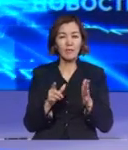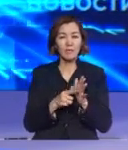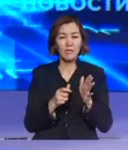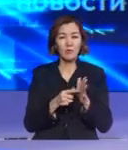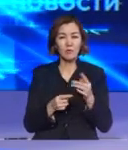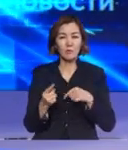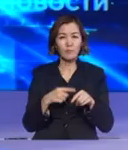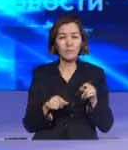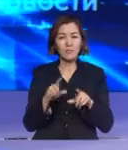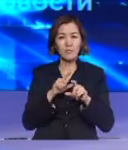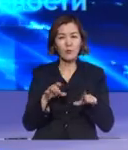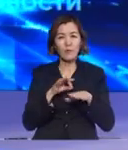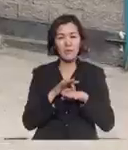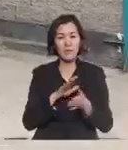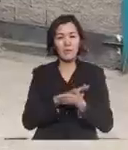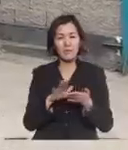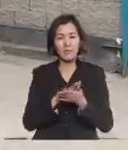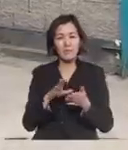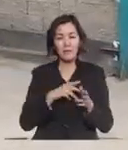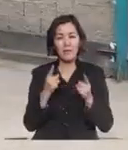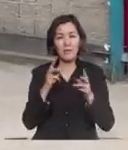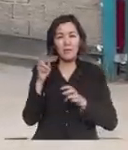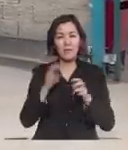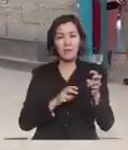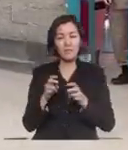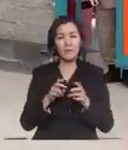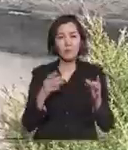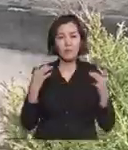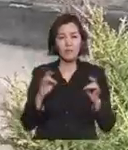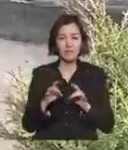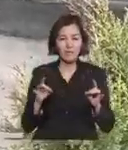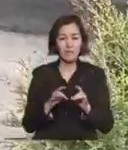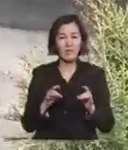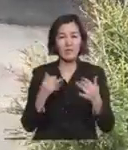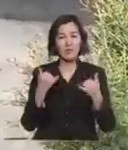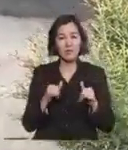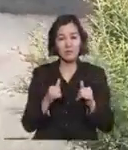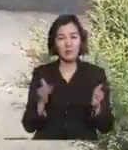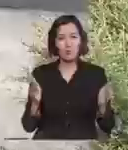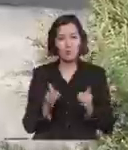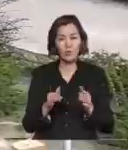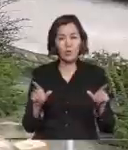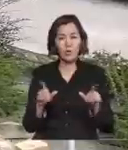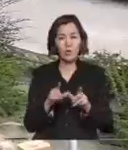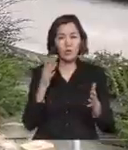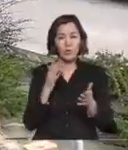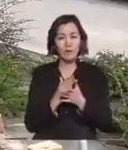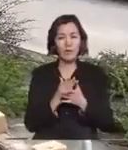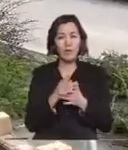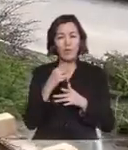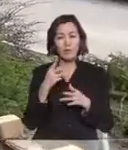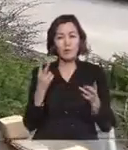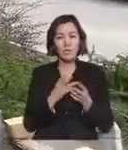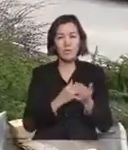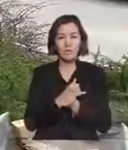өз аумақтарын тазалады. Қатарында ірі кәсіпорындардан бөлек дәмханалар, мейрамханалар, дүңгіршектер мен дүкендер де бар. Айта кету